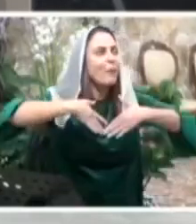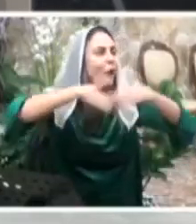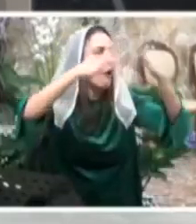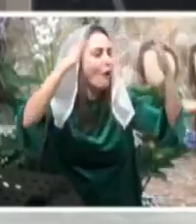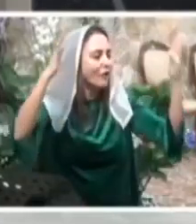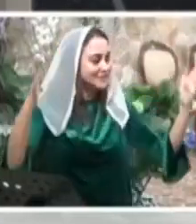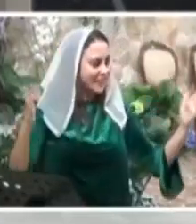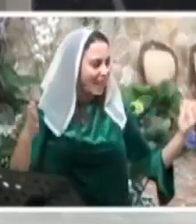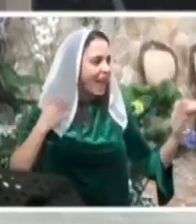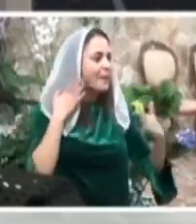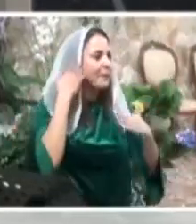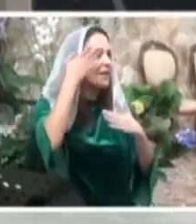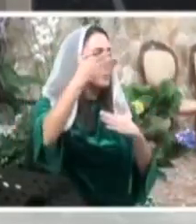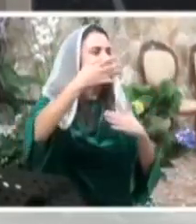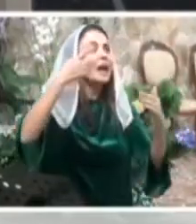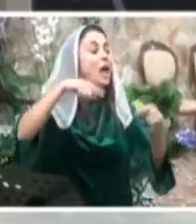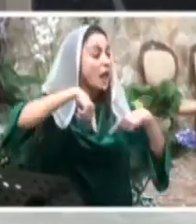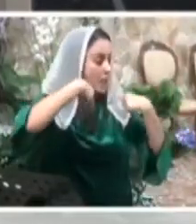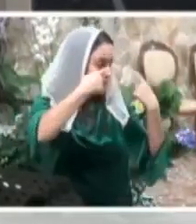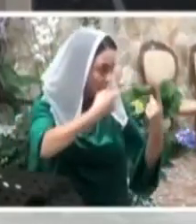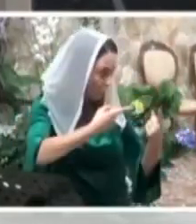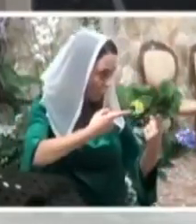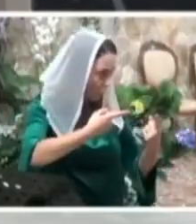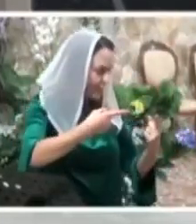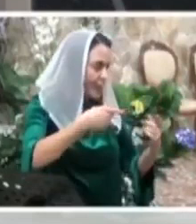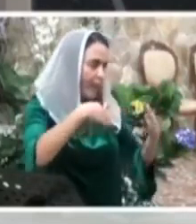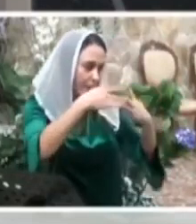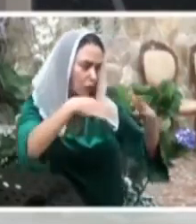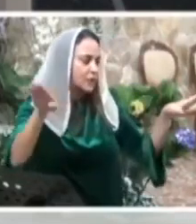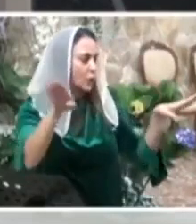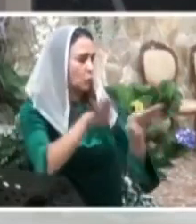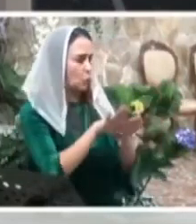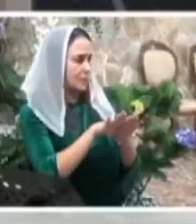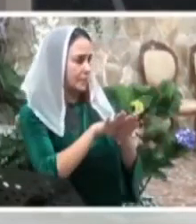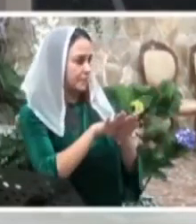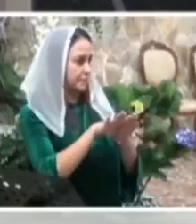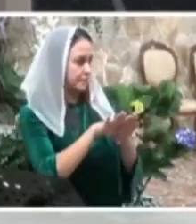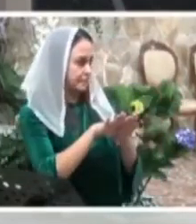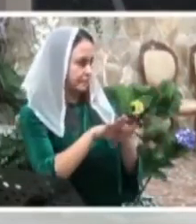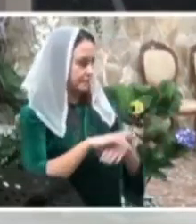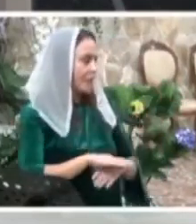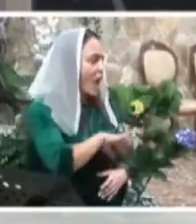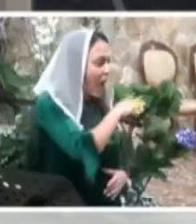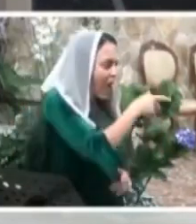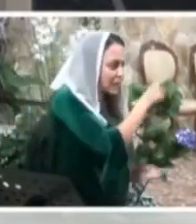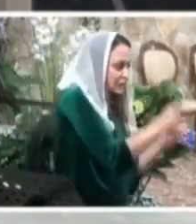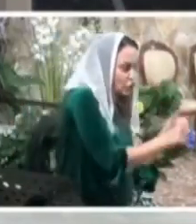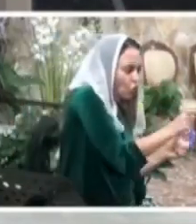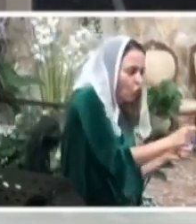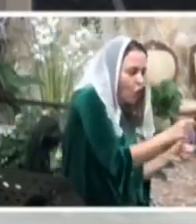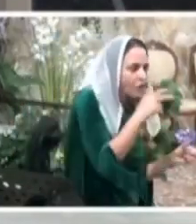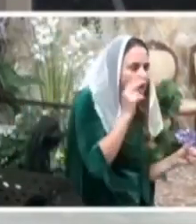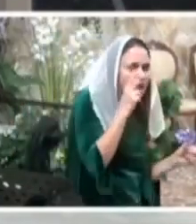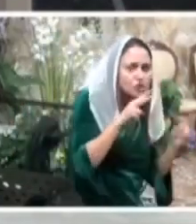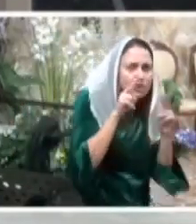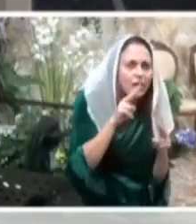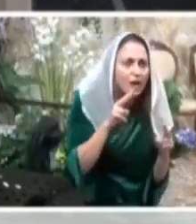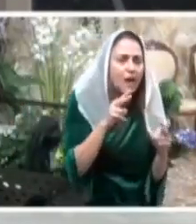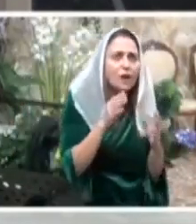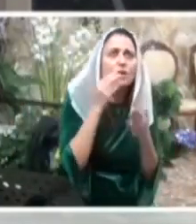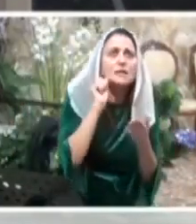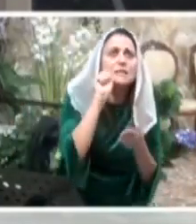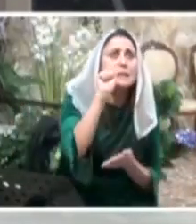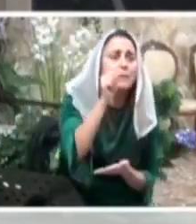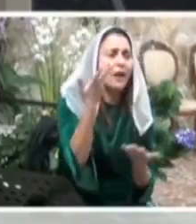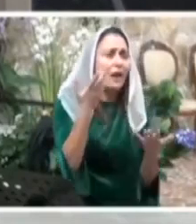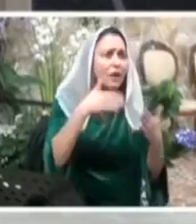e la porta fu chiusa. Più tardi vennero anche le altre vergini dicendo: